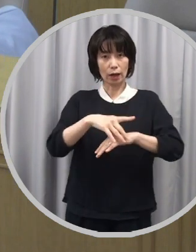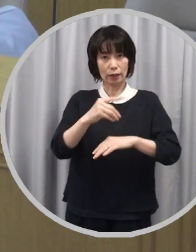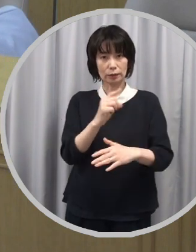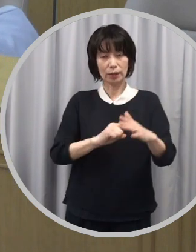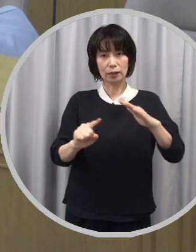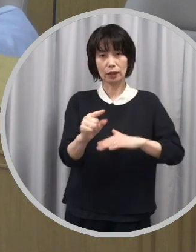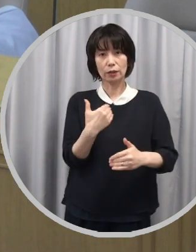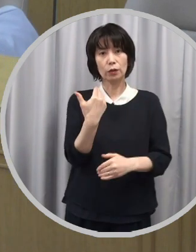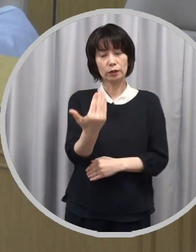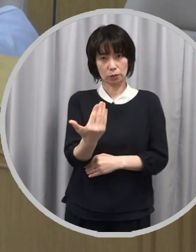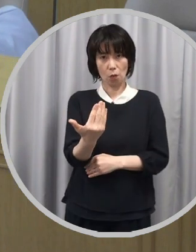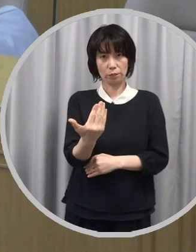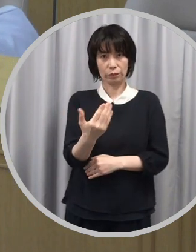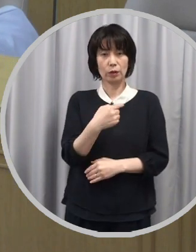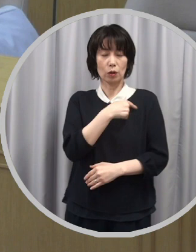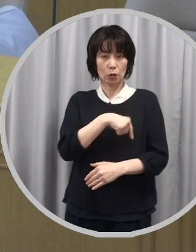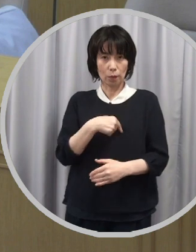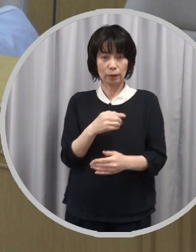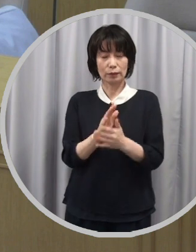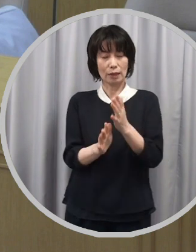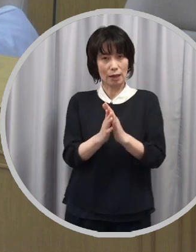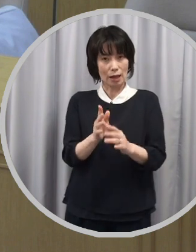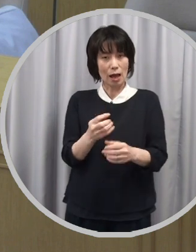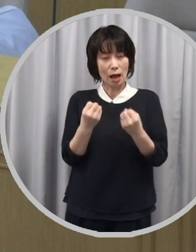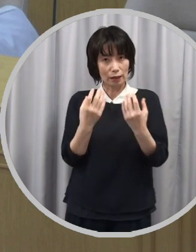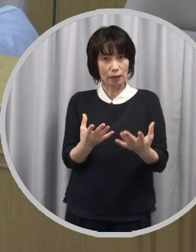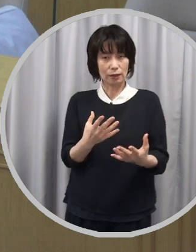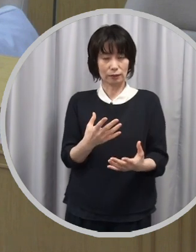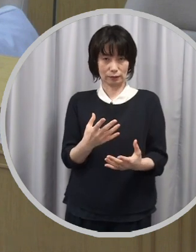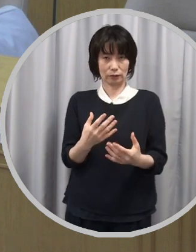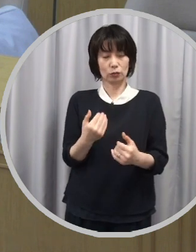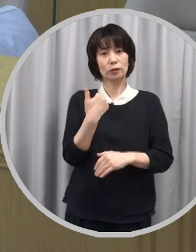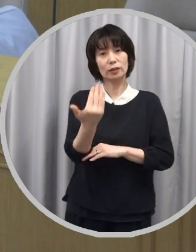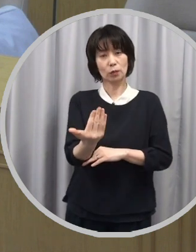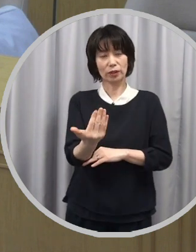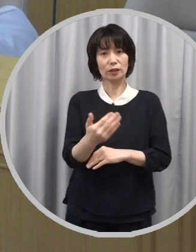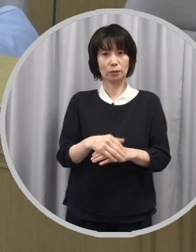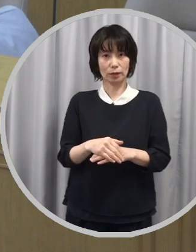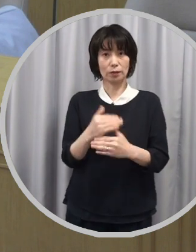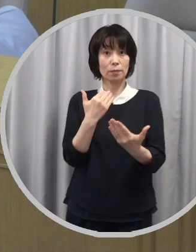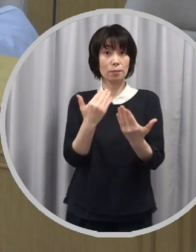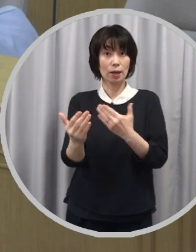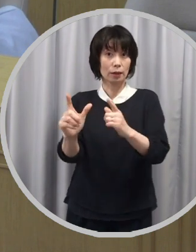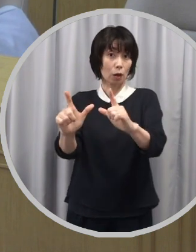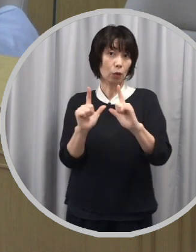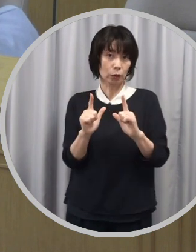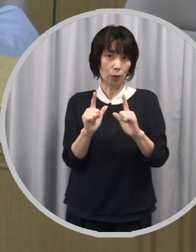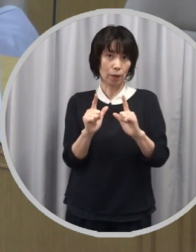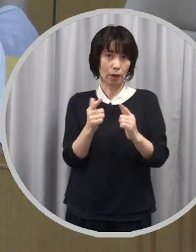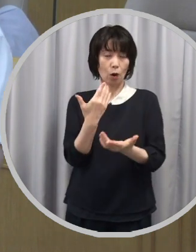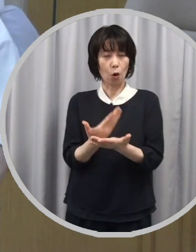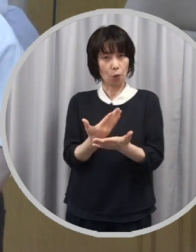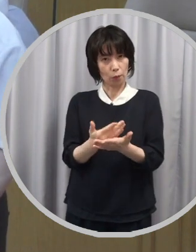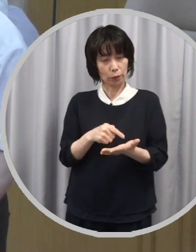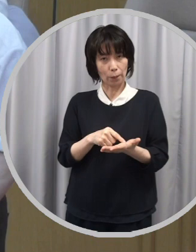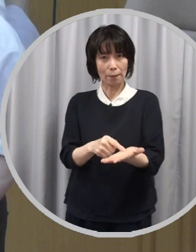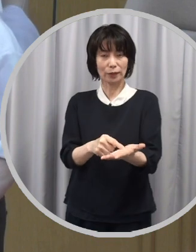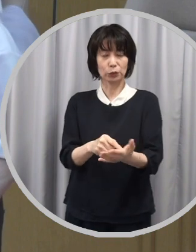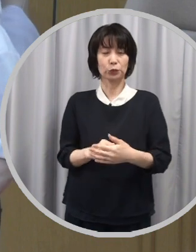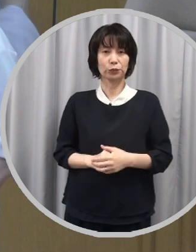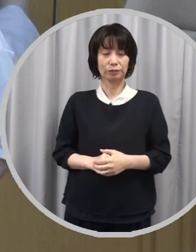表質問でございます。心新たに質問してまいります。明快なるご答弁を求めておき